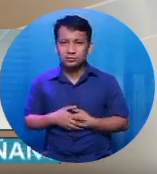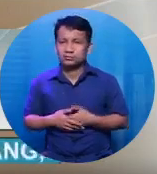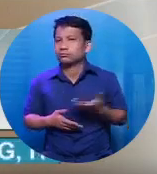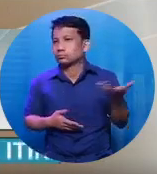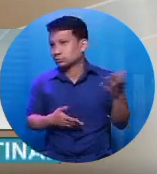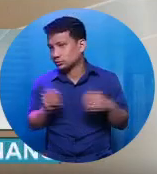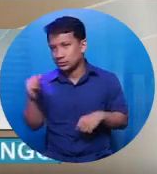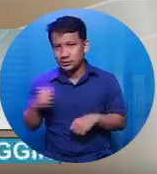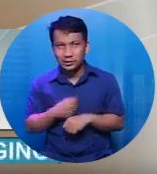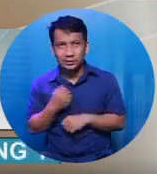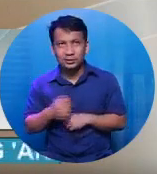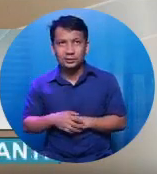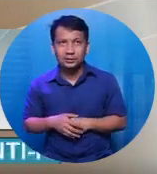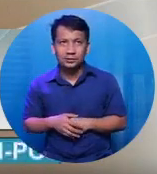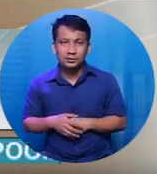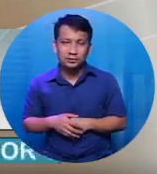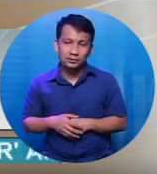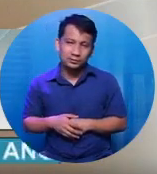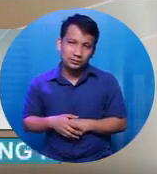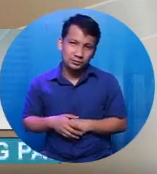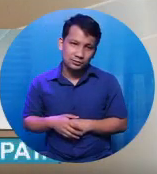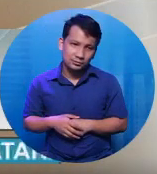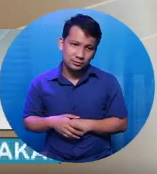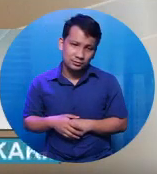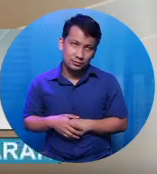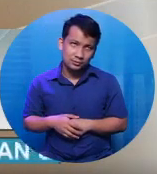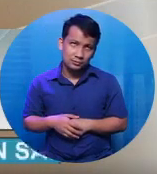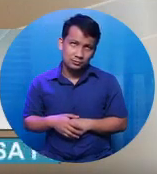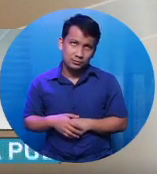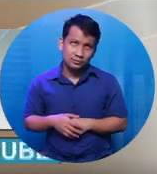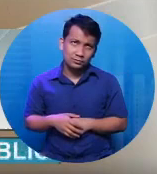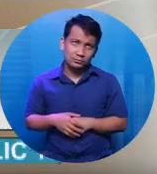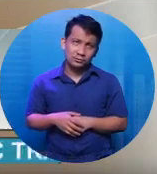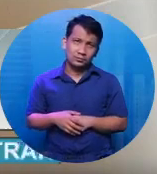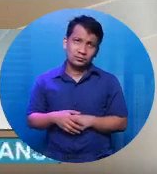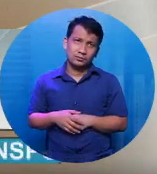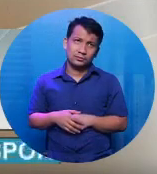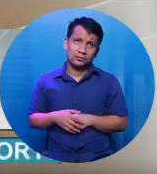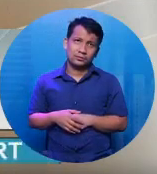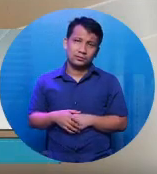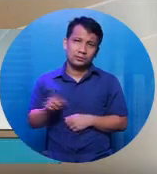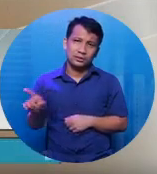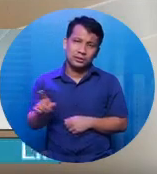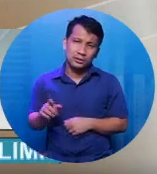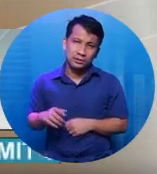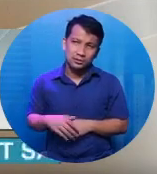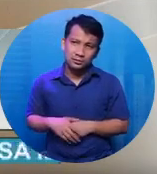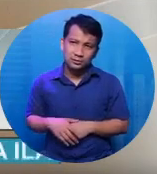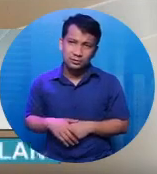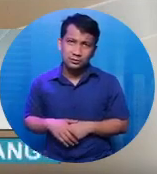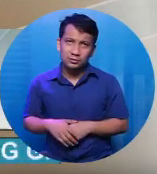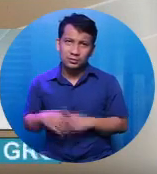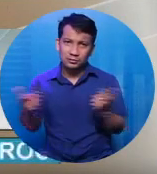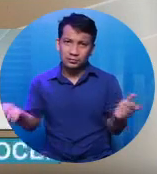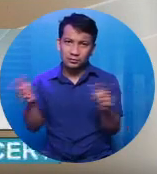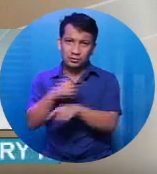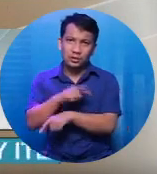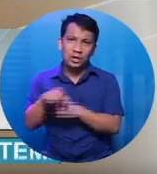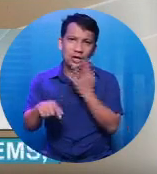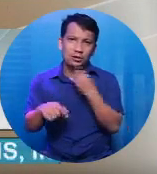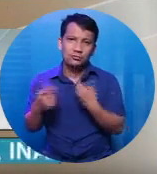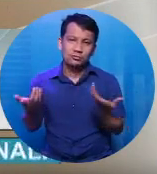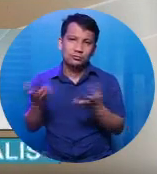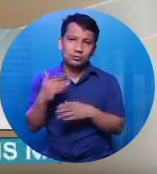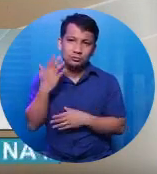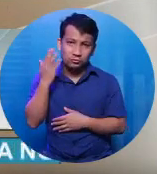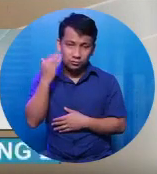sir. Diba? So, sobrang, ano ko na, sir, napapahiya na ako sa kanya eh. Sir, balik na rin natin mundo. Ano maging